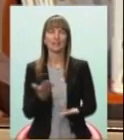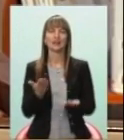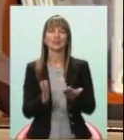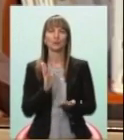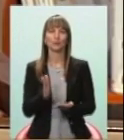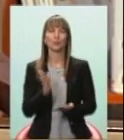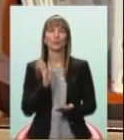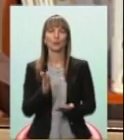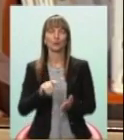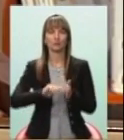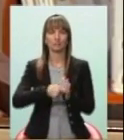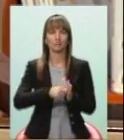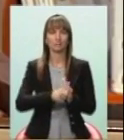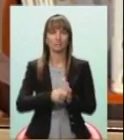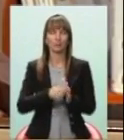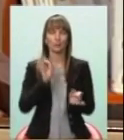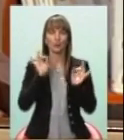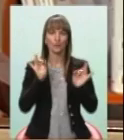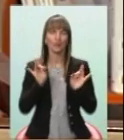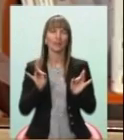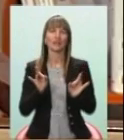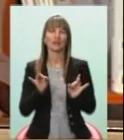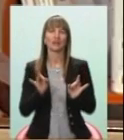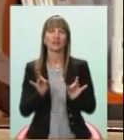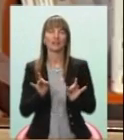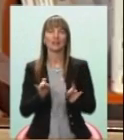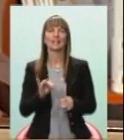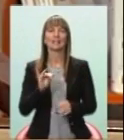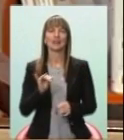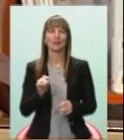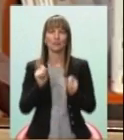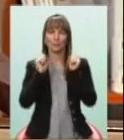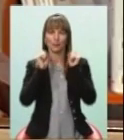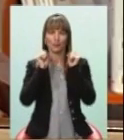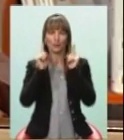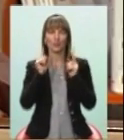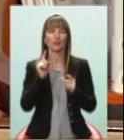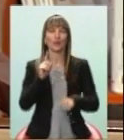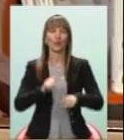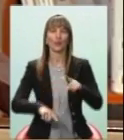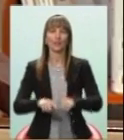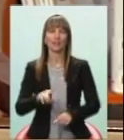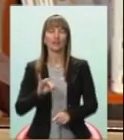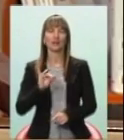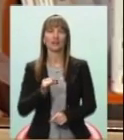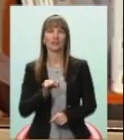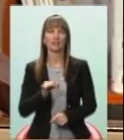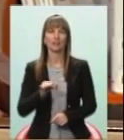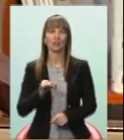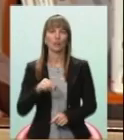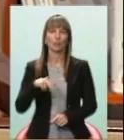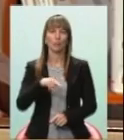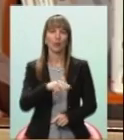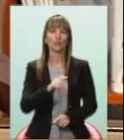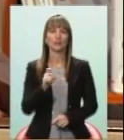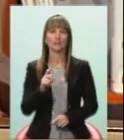Буду заводити будильник на телефоні і будити родителі, і вийду з